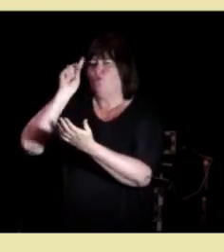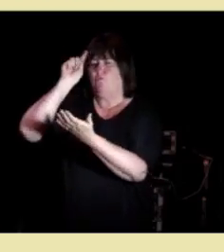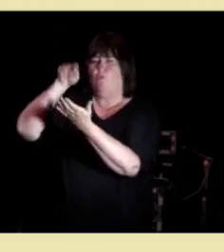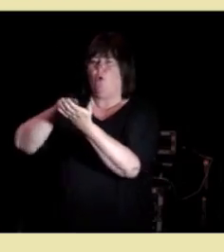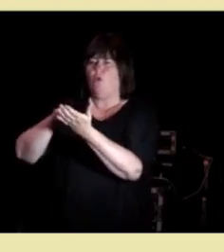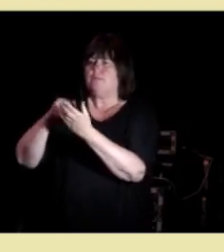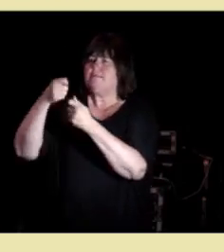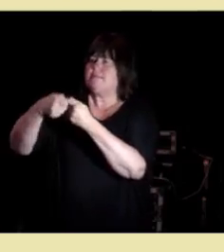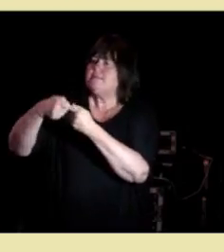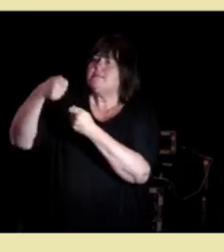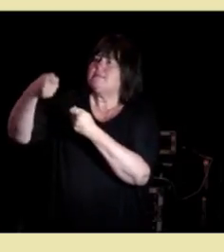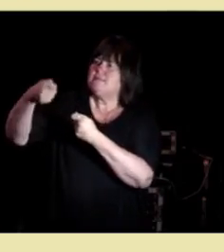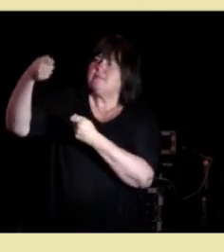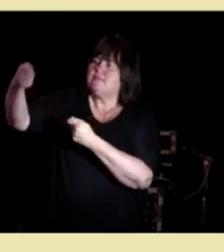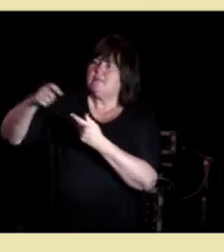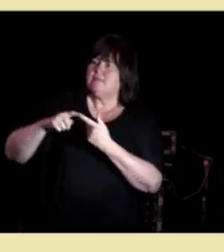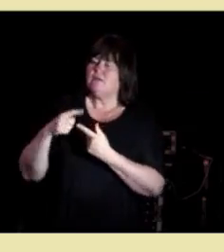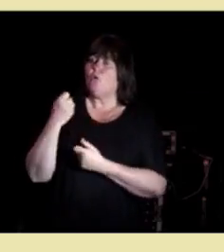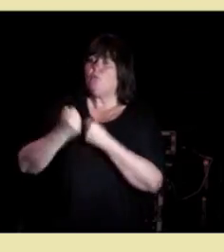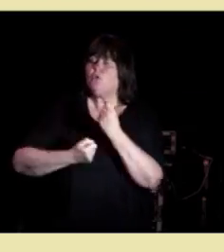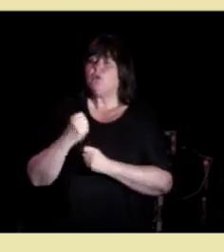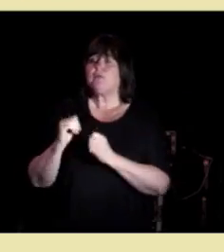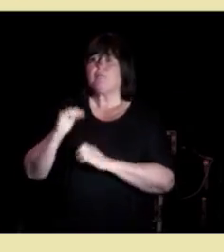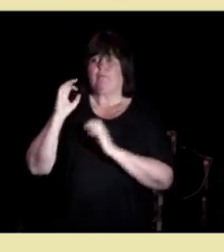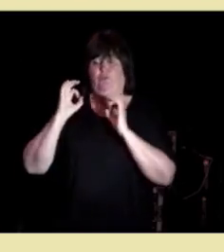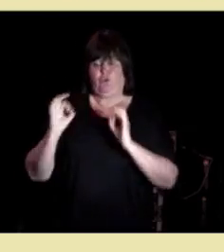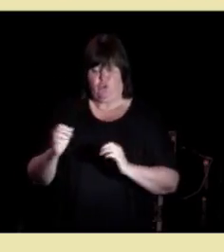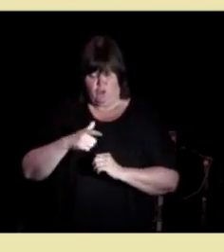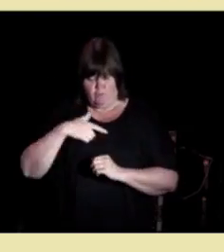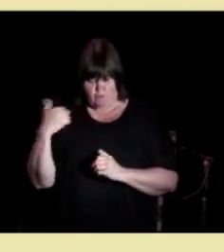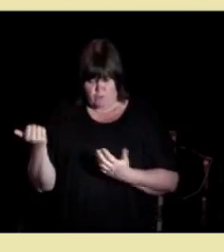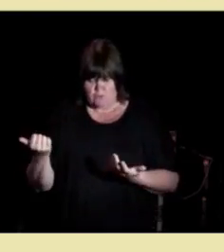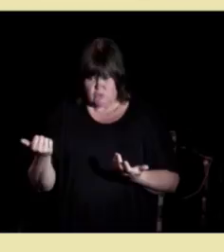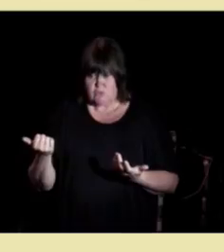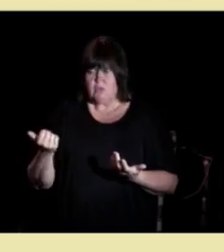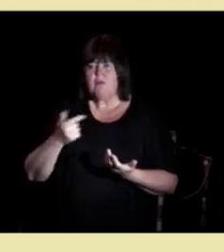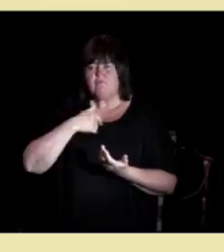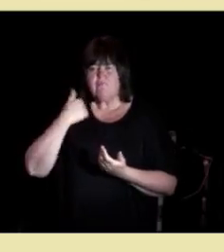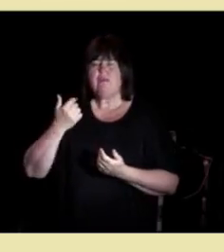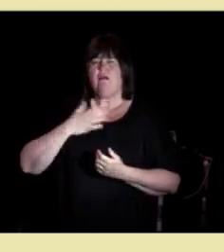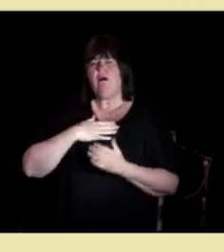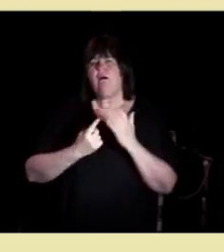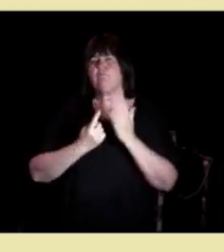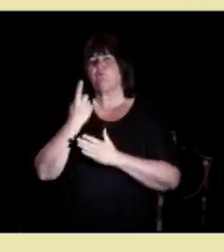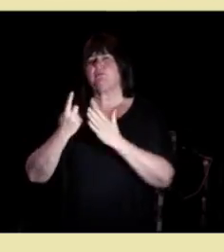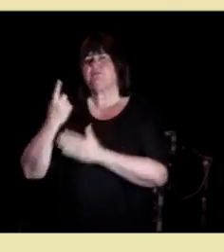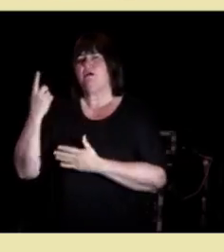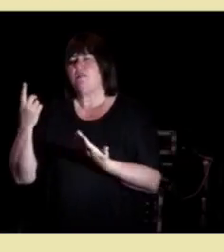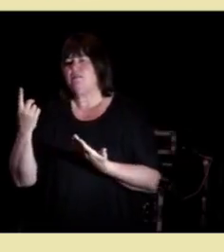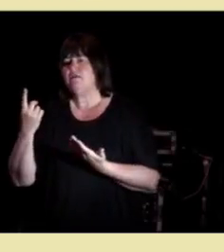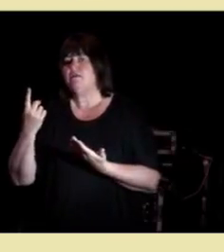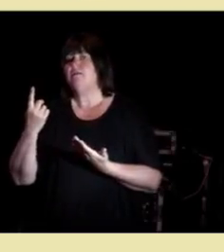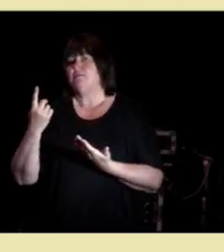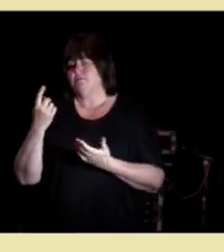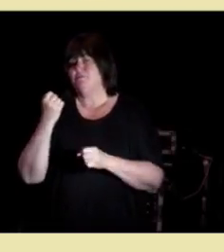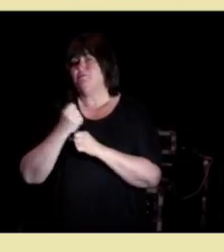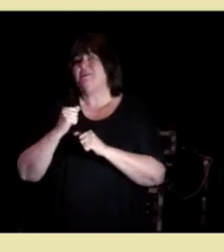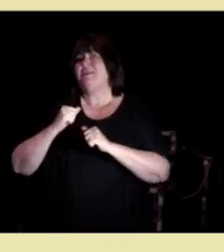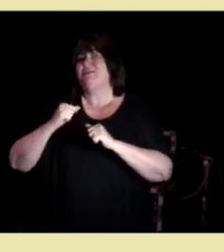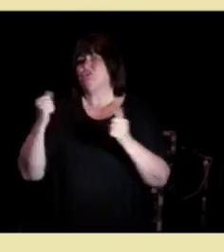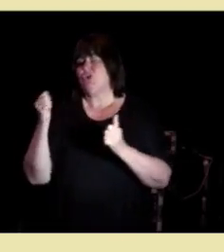tydeliggjøre for oss, også tenker jeg, at vi har et potensiale som er enda større enn det vi har